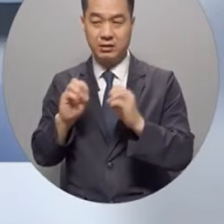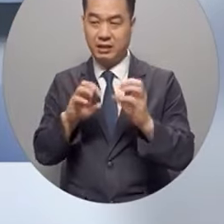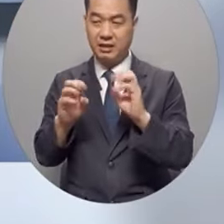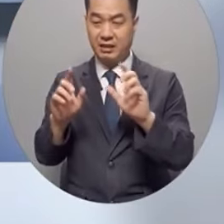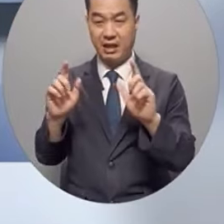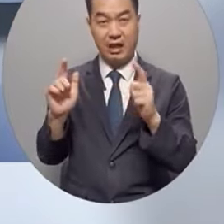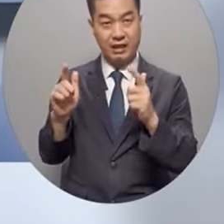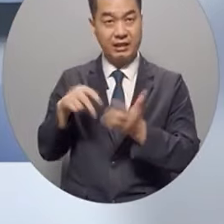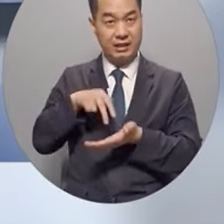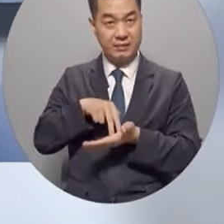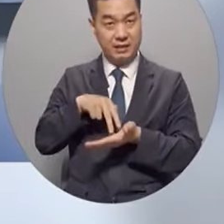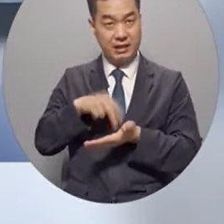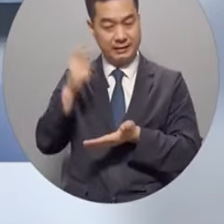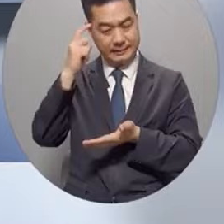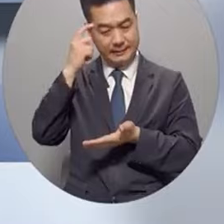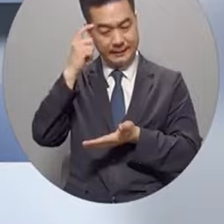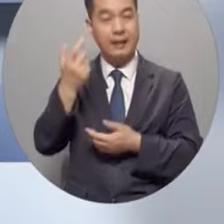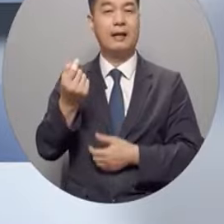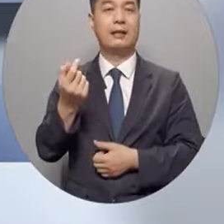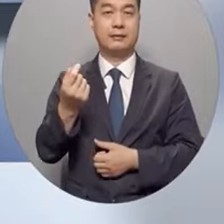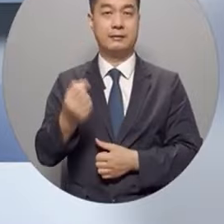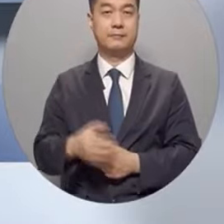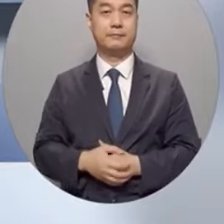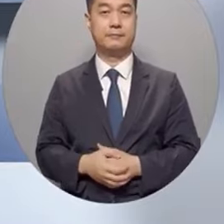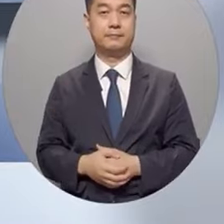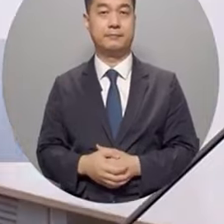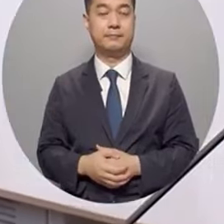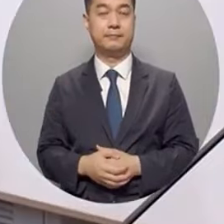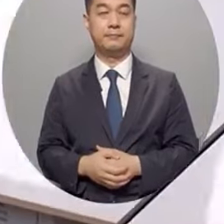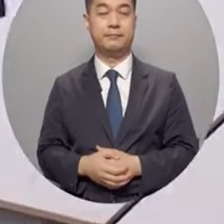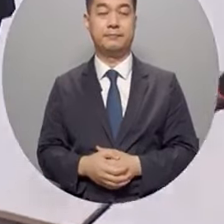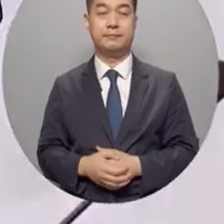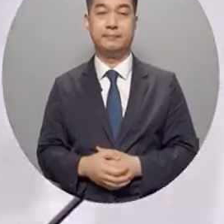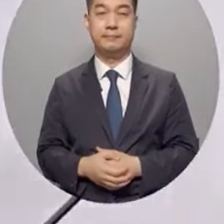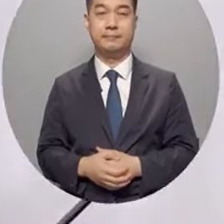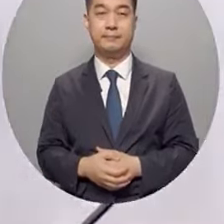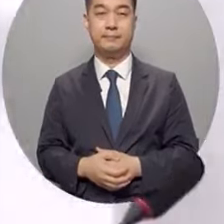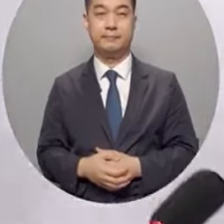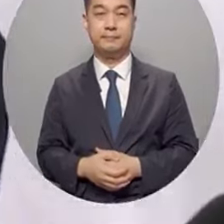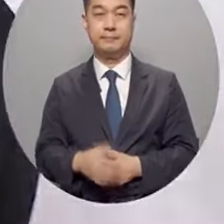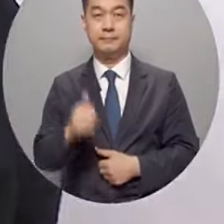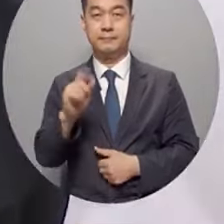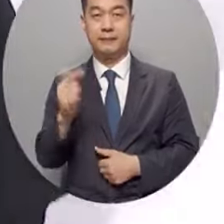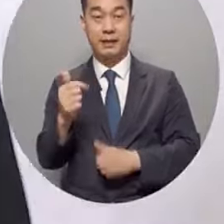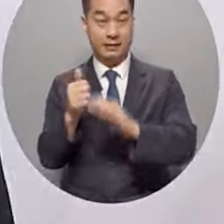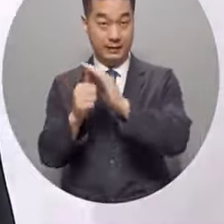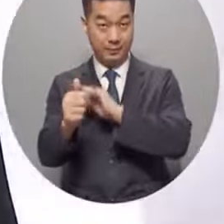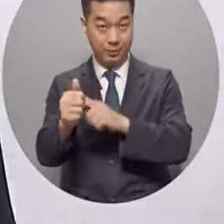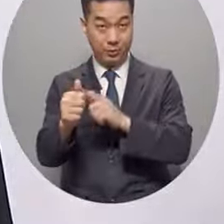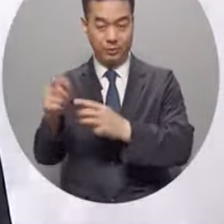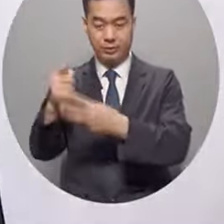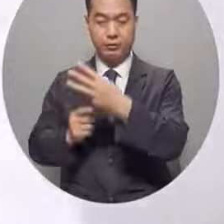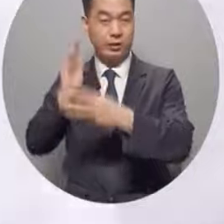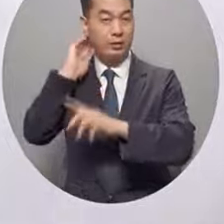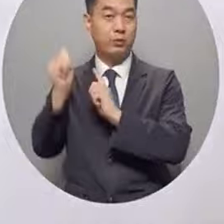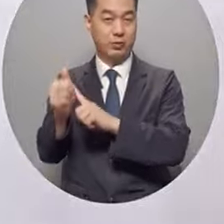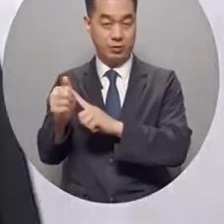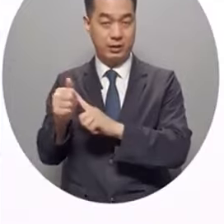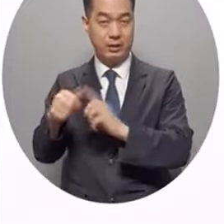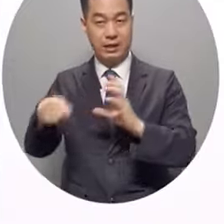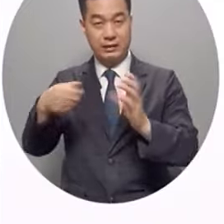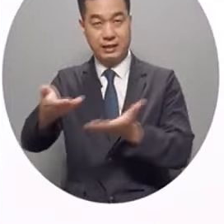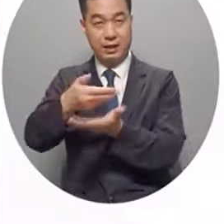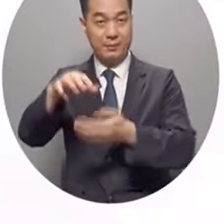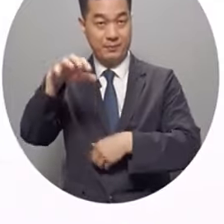않겠다는 생각을 한 거 아닌가 그렇게 봐요 한 대표는 윤 대통령이 만찬장을 떠난 직후